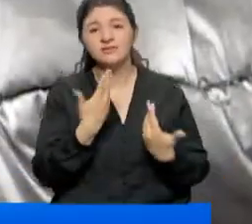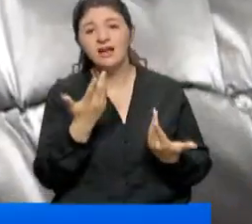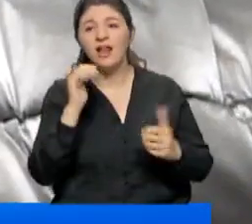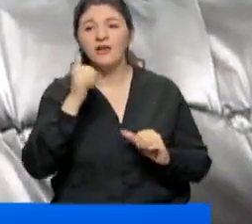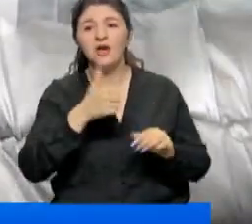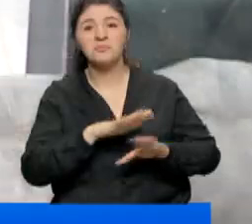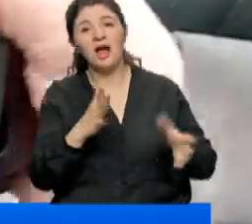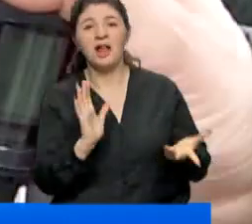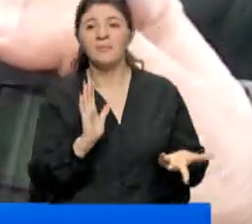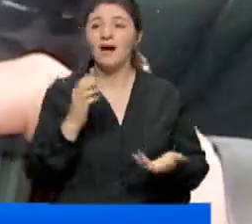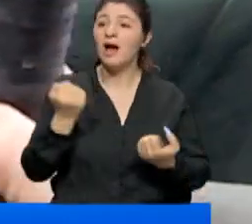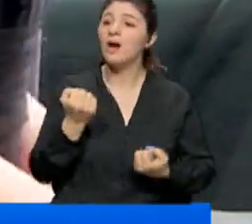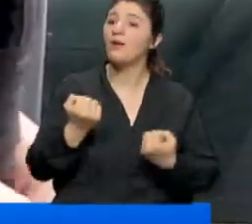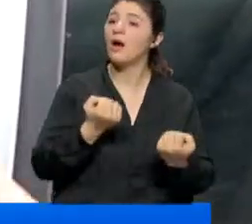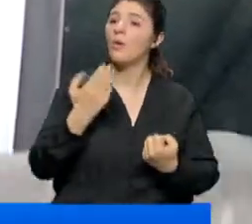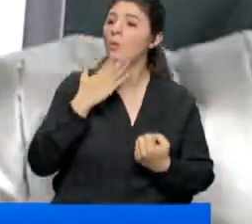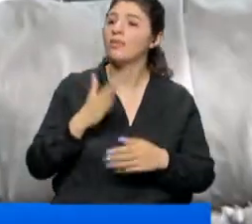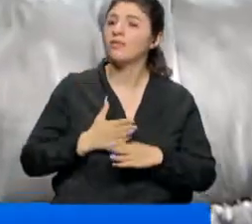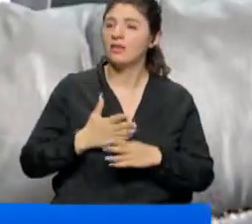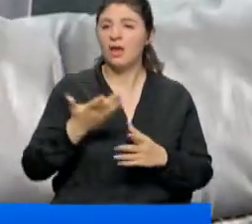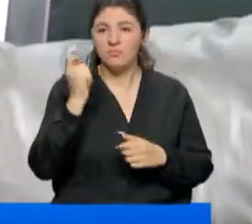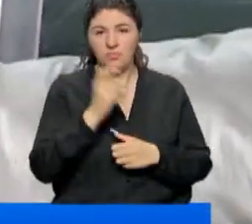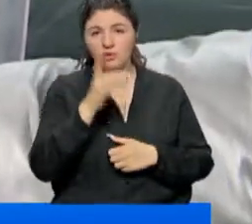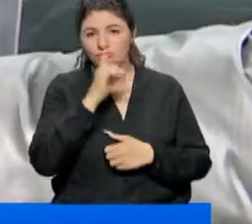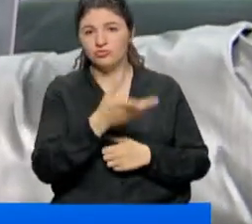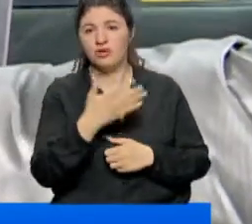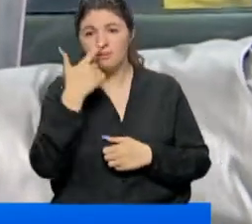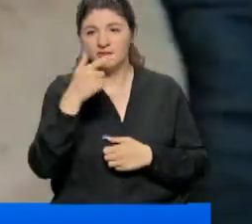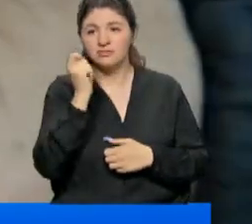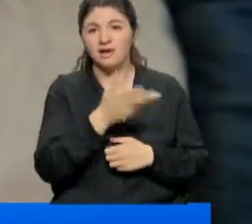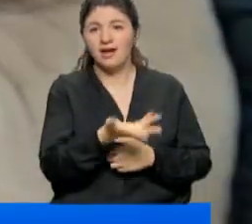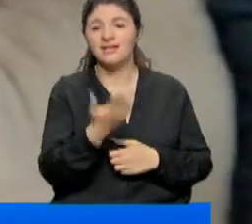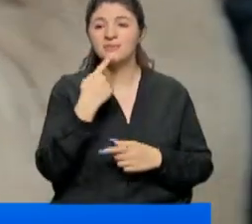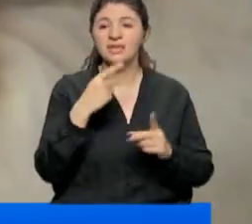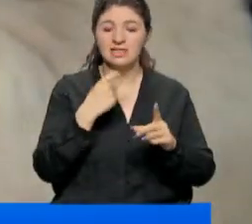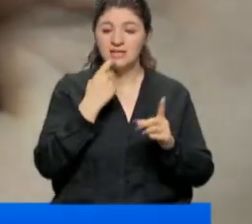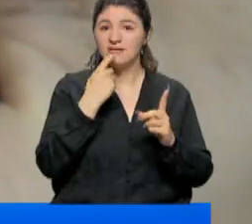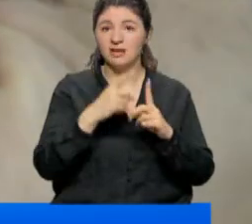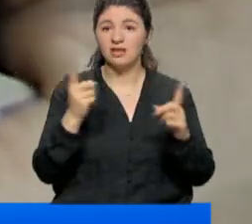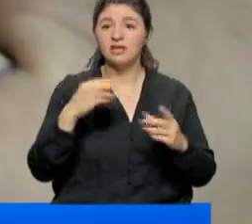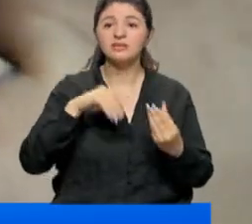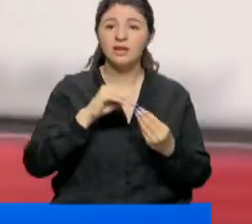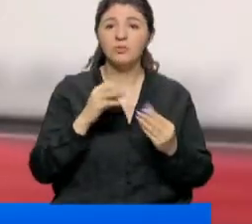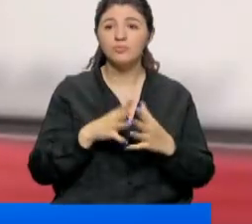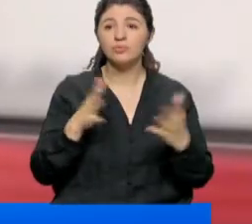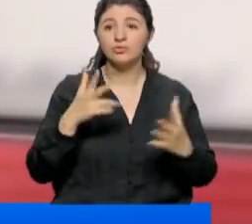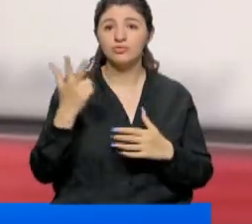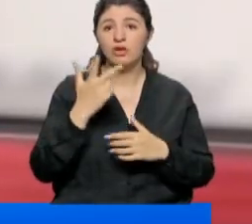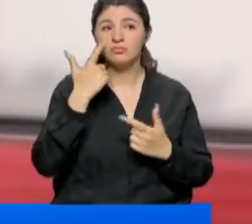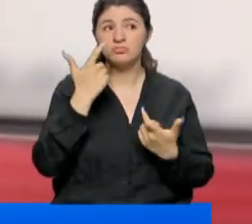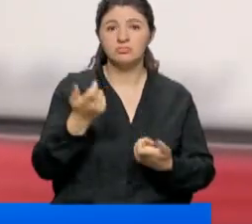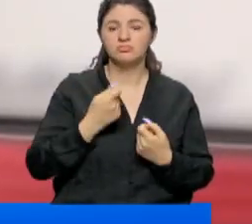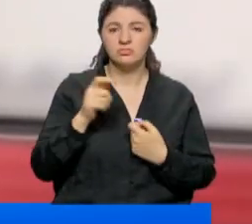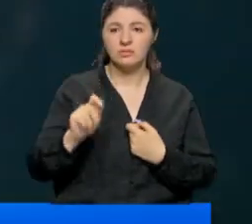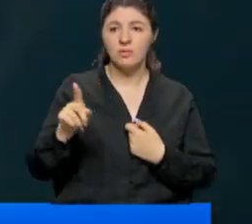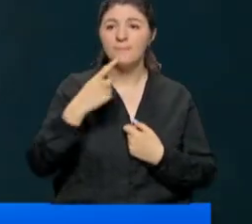herhalde yarın biter neden kullanmıyorsunuz pahalılıktan benzin pahalı yıllık bazda bakıldığında ise ezanların büyüklüğü daha da